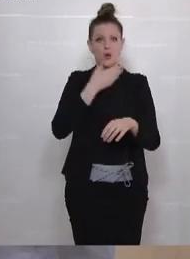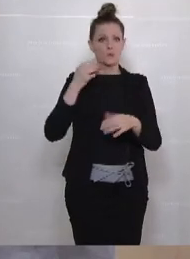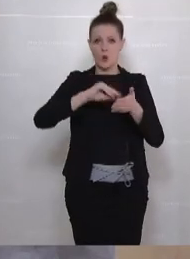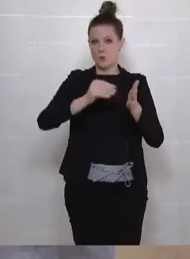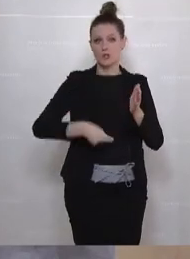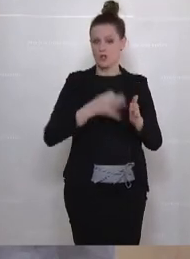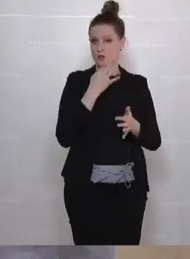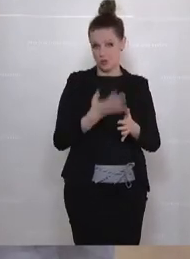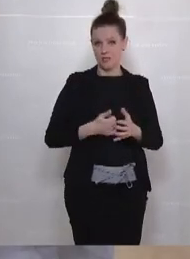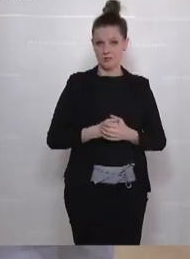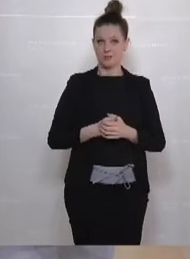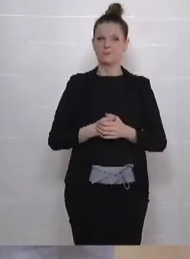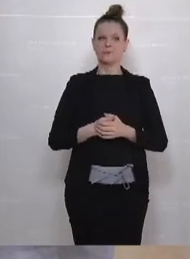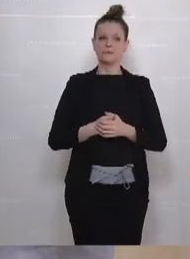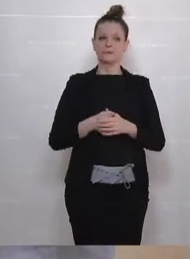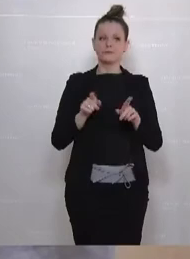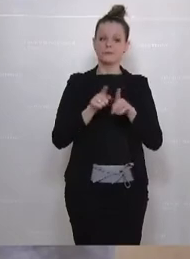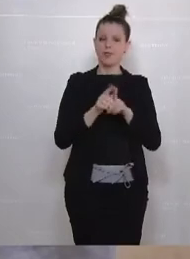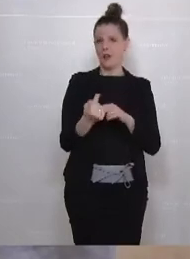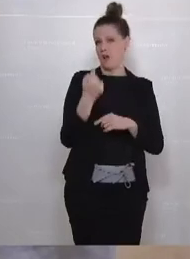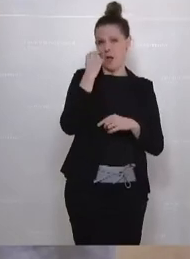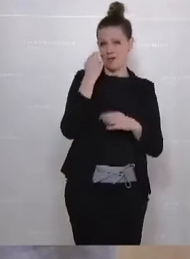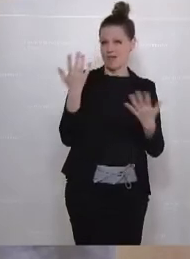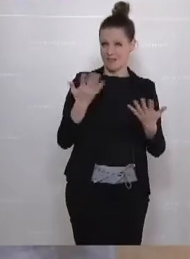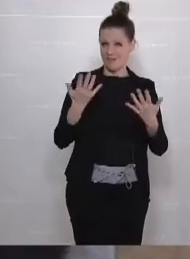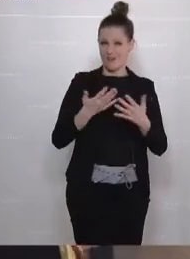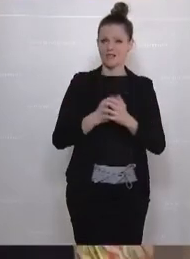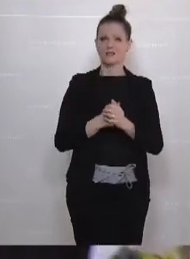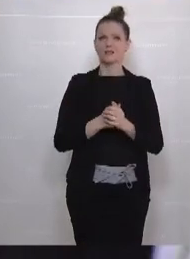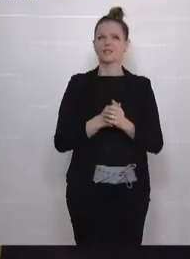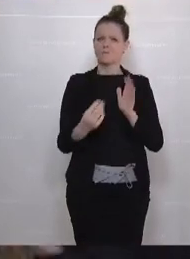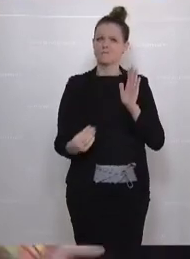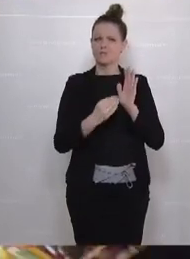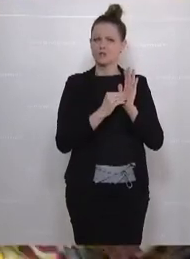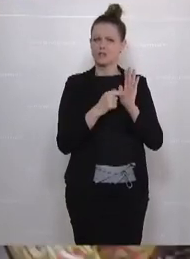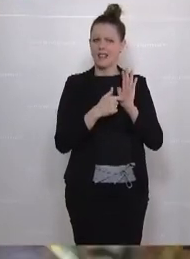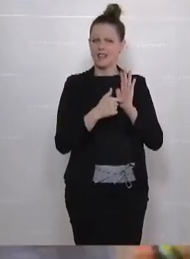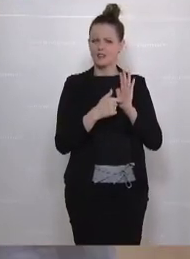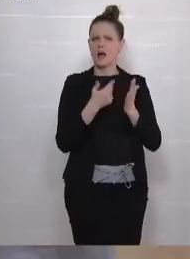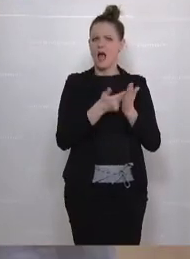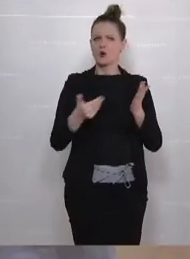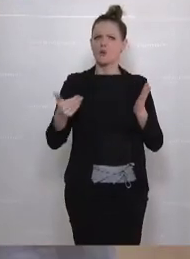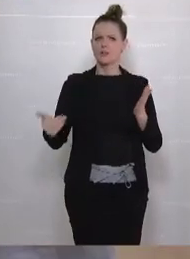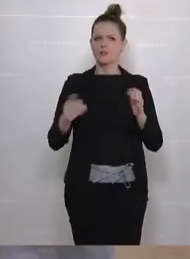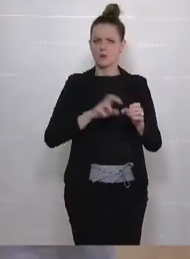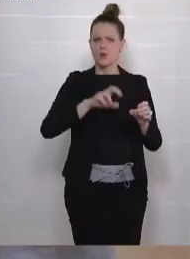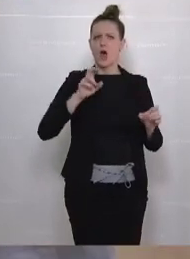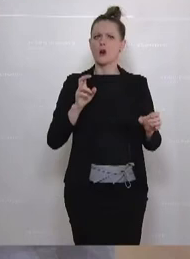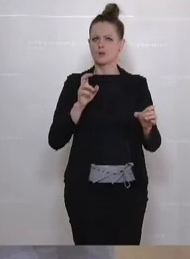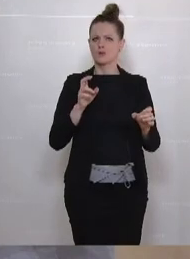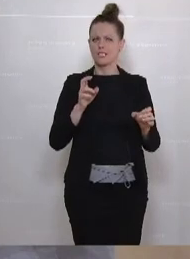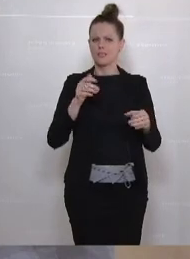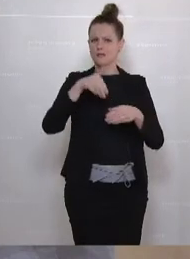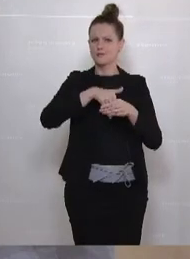ratifiziert. Was natürlich hier auffällt, ist, dass im Dekret die Argumentation für den Austritt